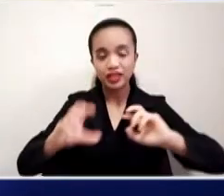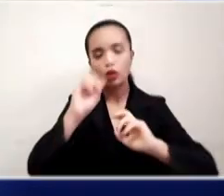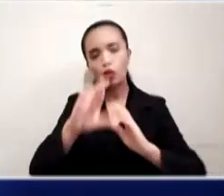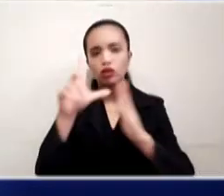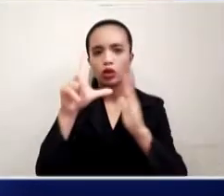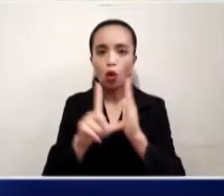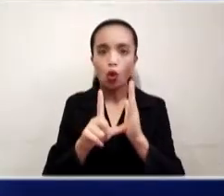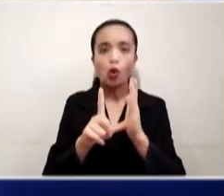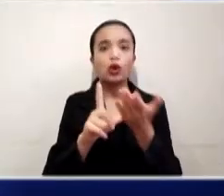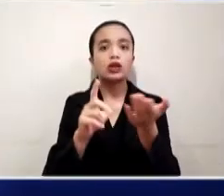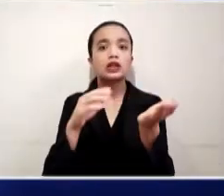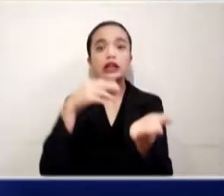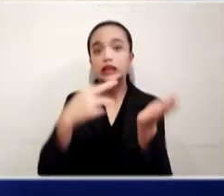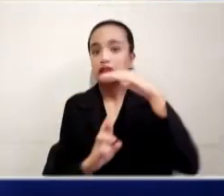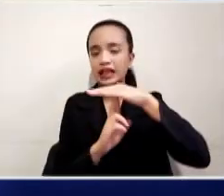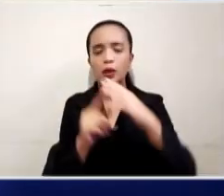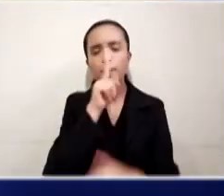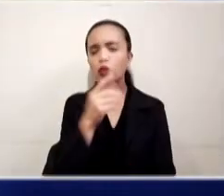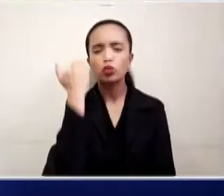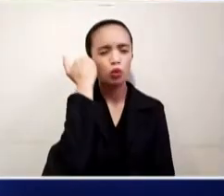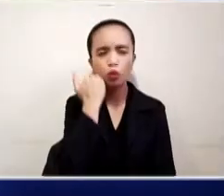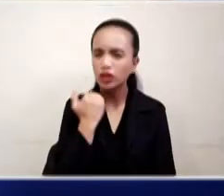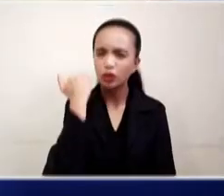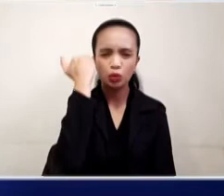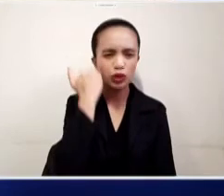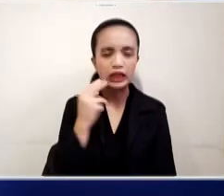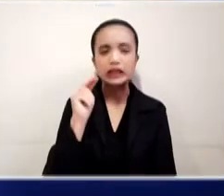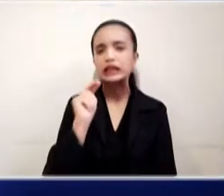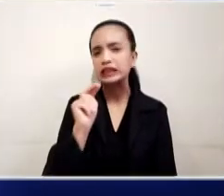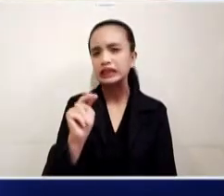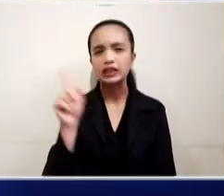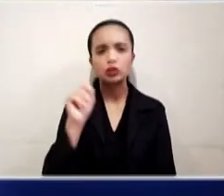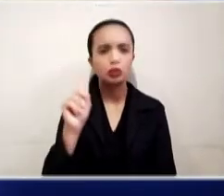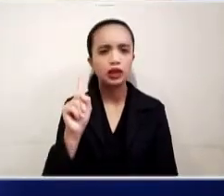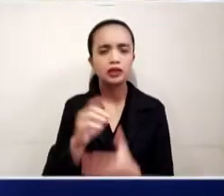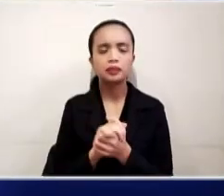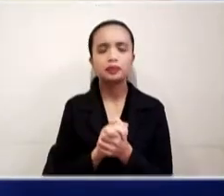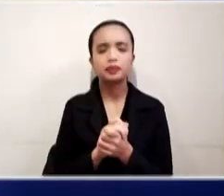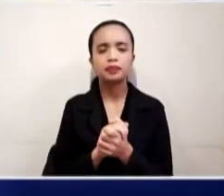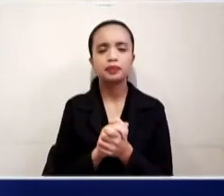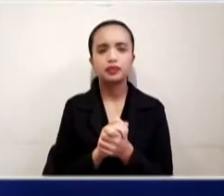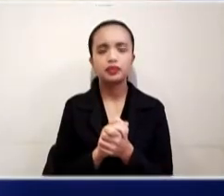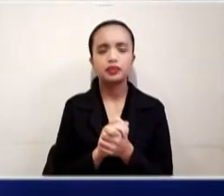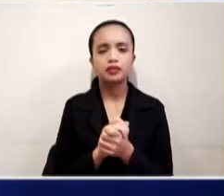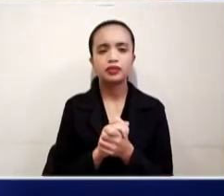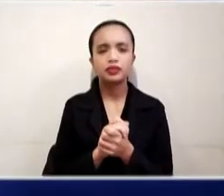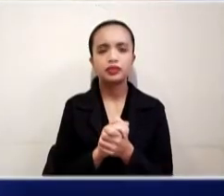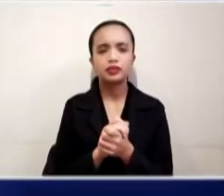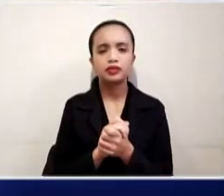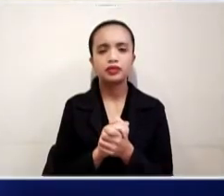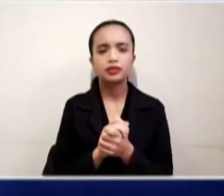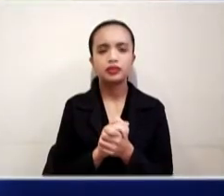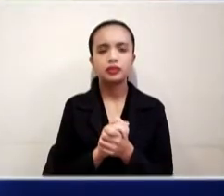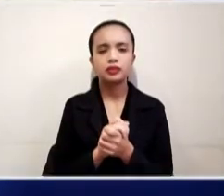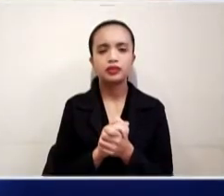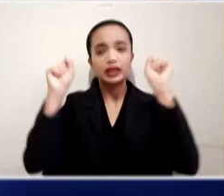talagang kulang na ho tayo, kailangan po natin kumuha ng mga dating mga criminologists. Pwede rin po natin kunin yung